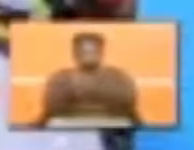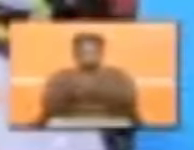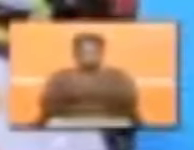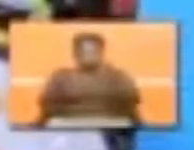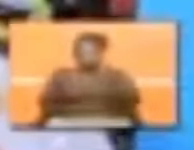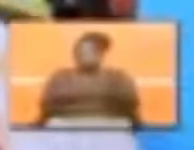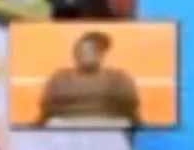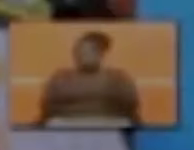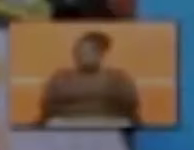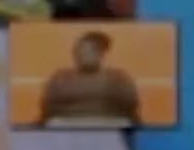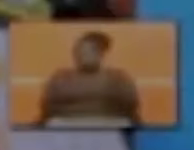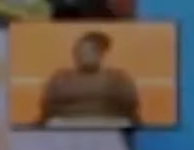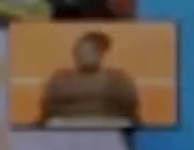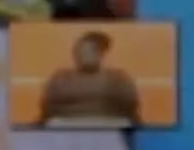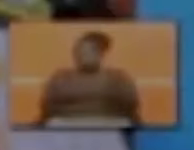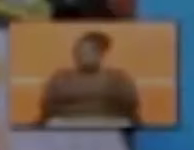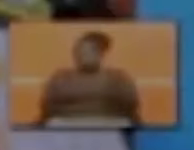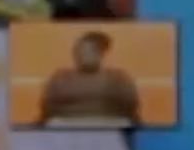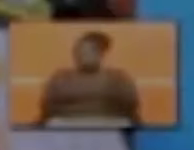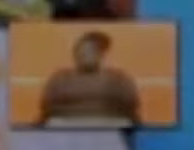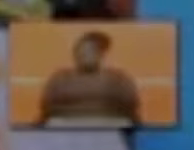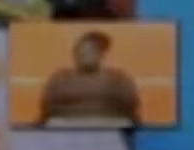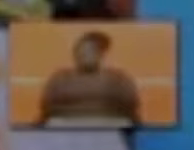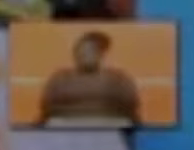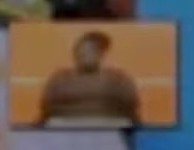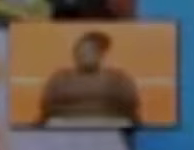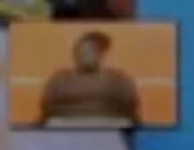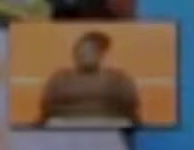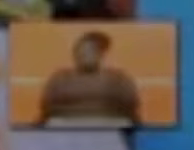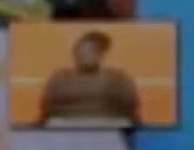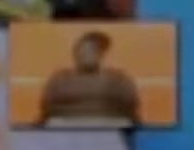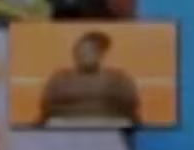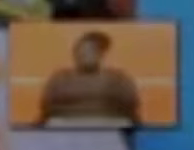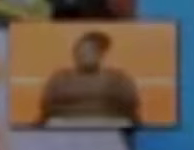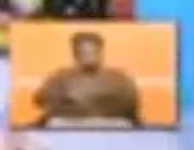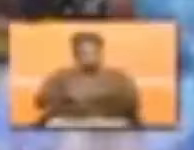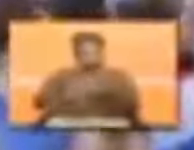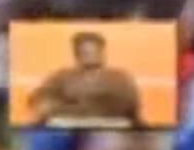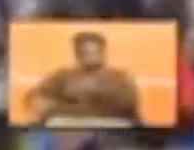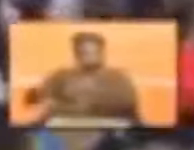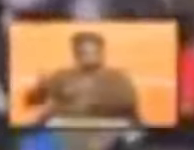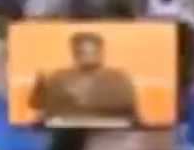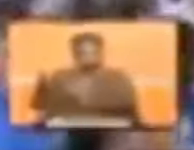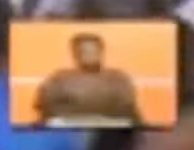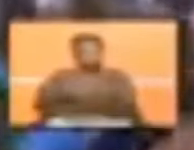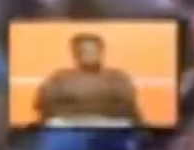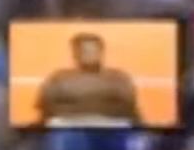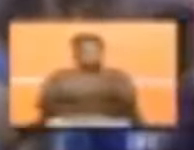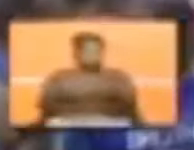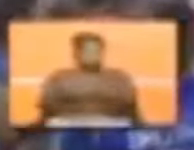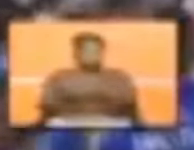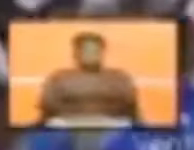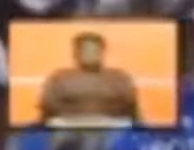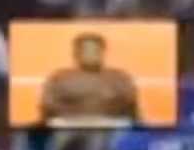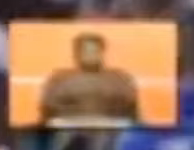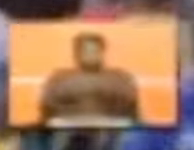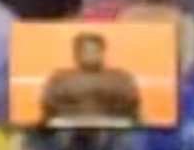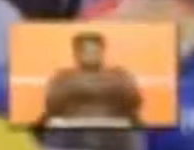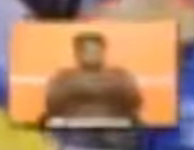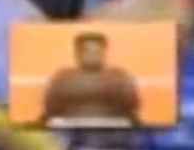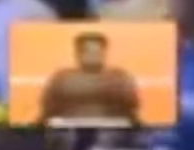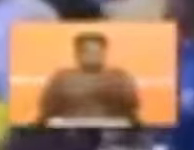okambaawo Ankumana yakwedde kulungi bigali yomuka